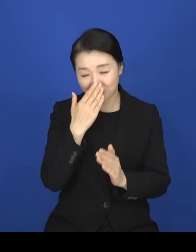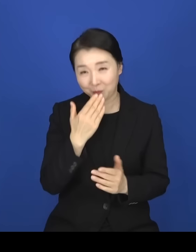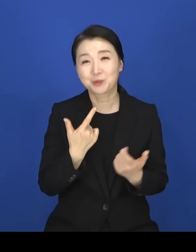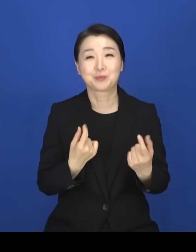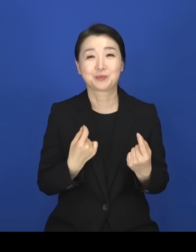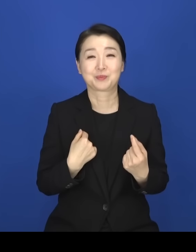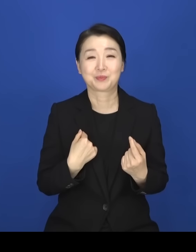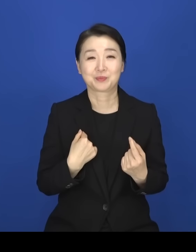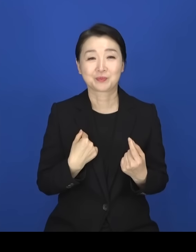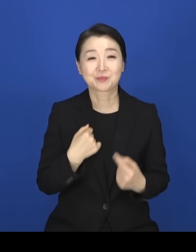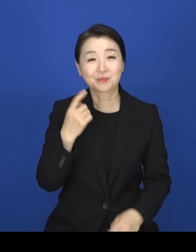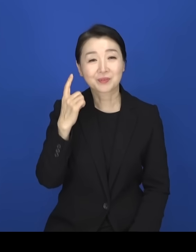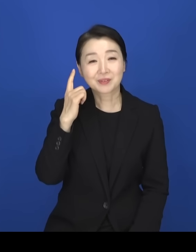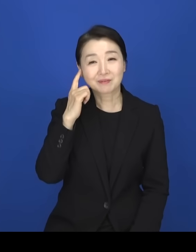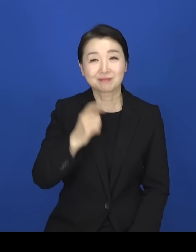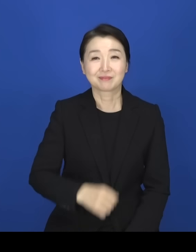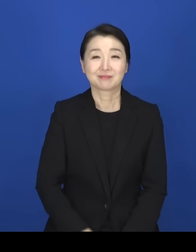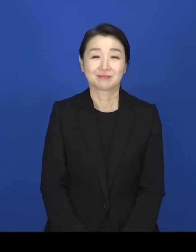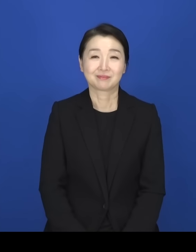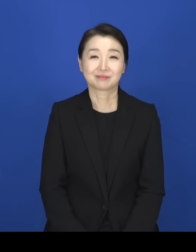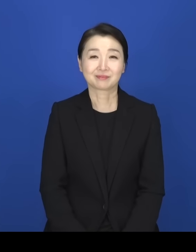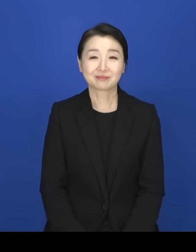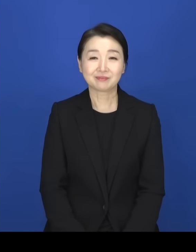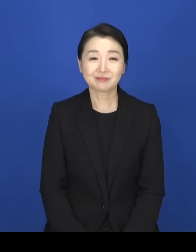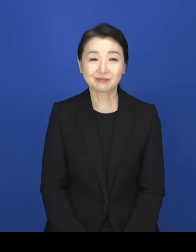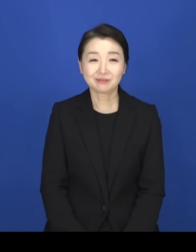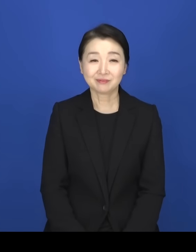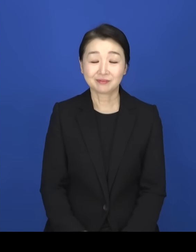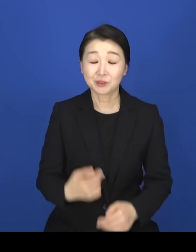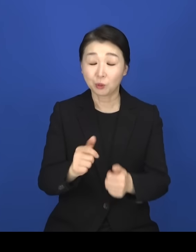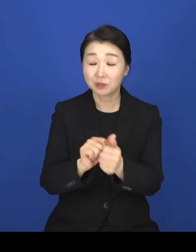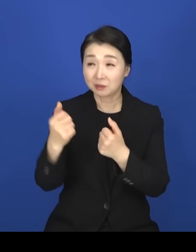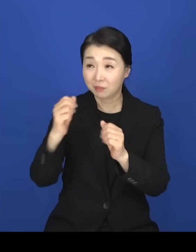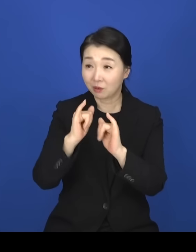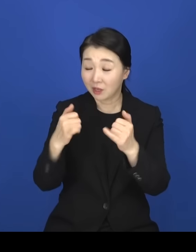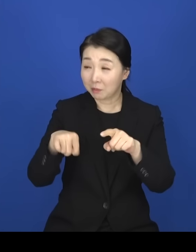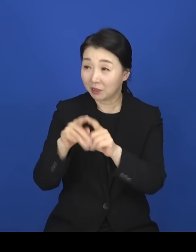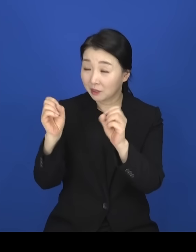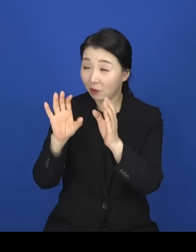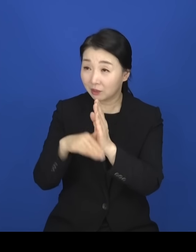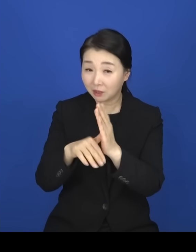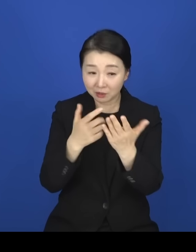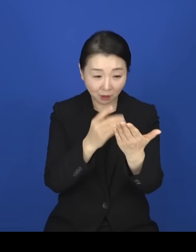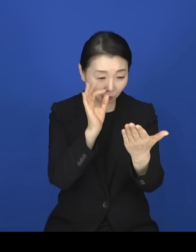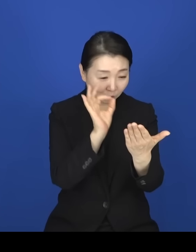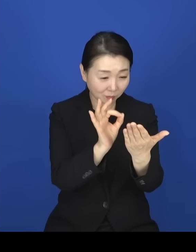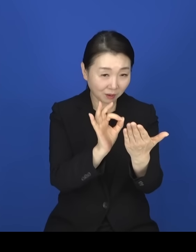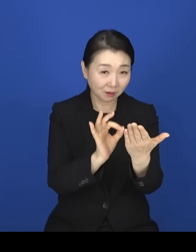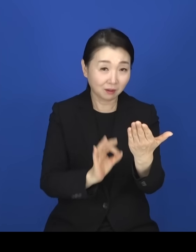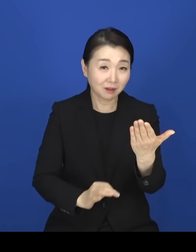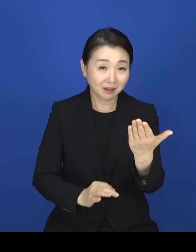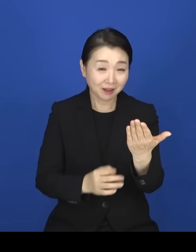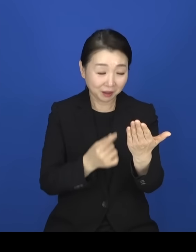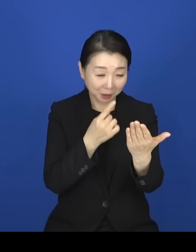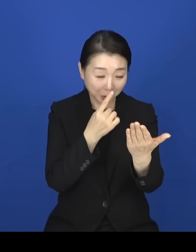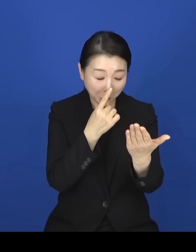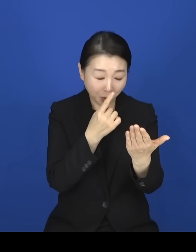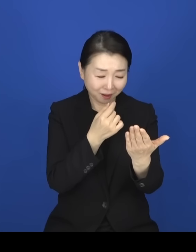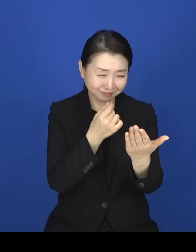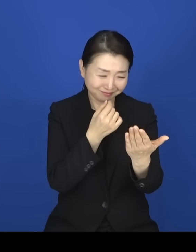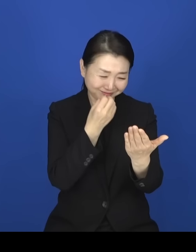예. 이렇게 막 한참 이제 잘생긴 배우분들이랑 얘기하다가 또 저도 거울 보면은 코가 왜 이렇게 웃고